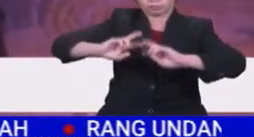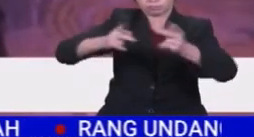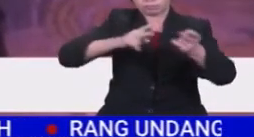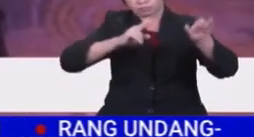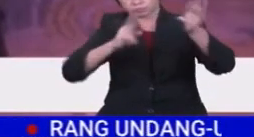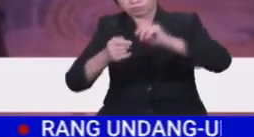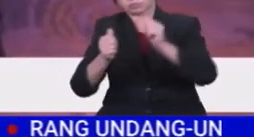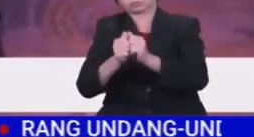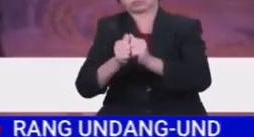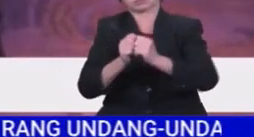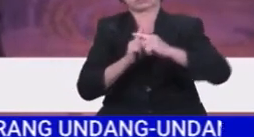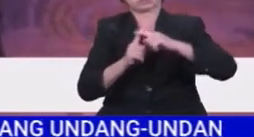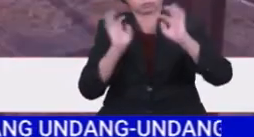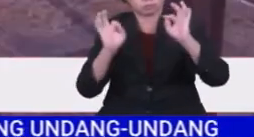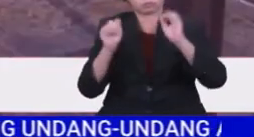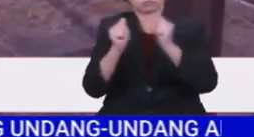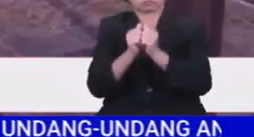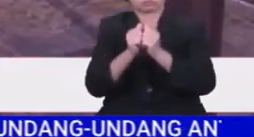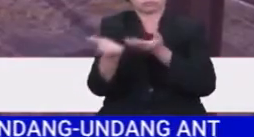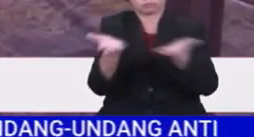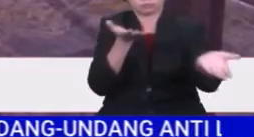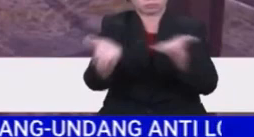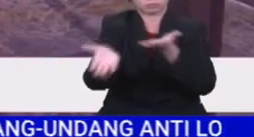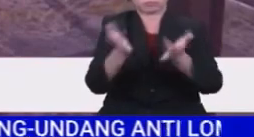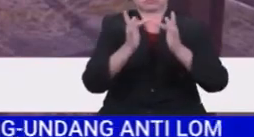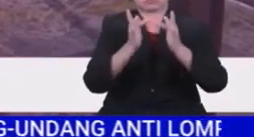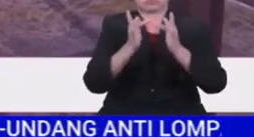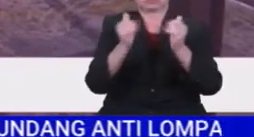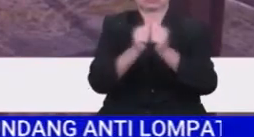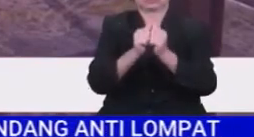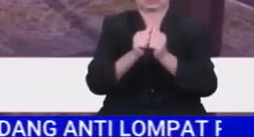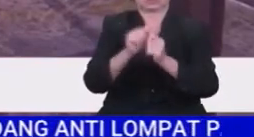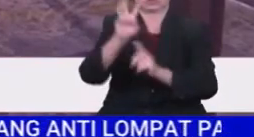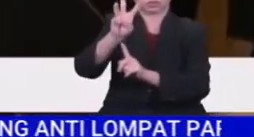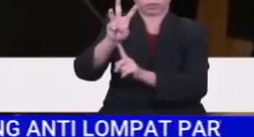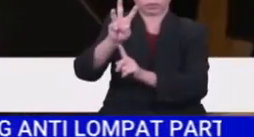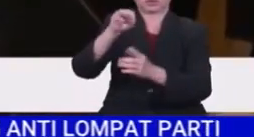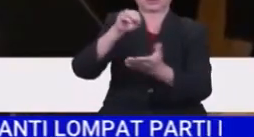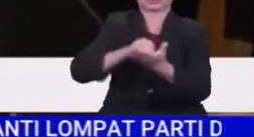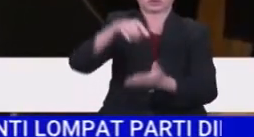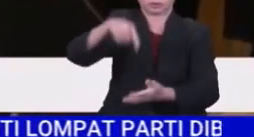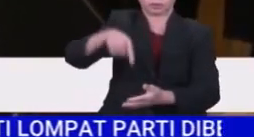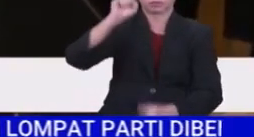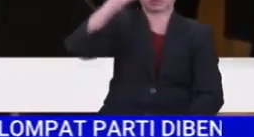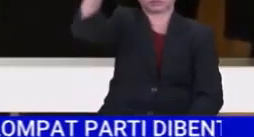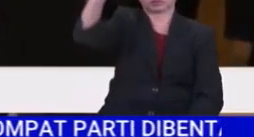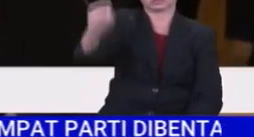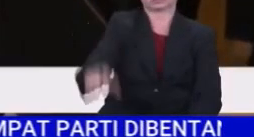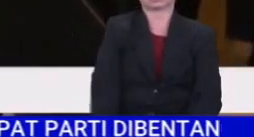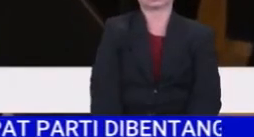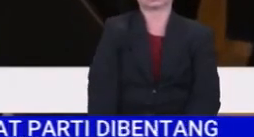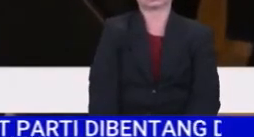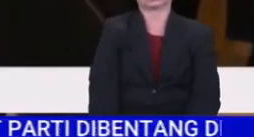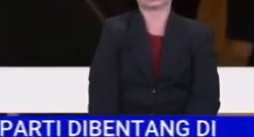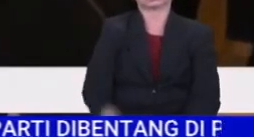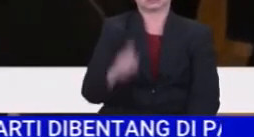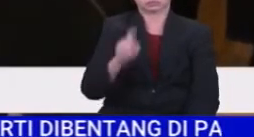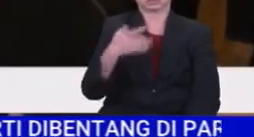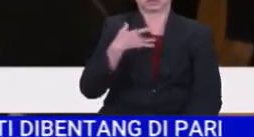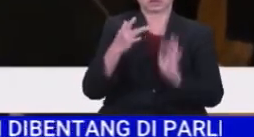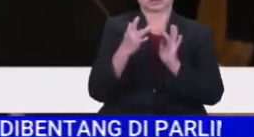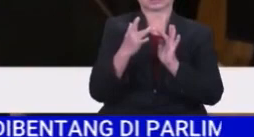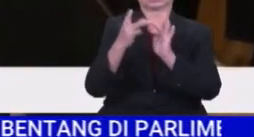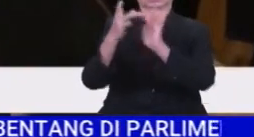dan impak positif terhadap himatan internet dan jalur lebar di sabar perlu and conectivity